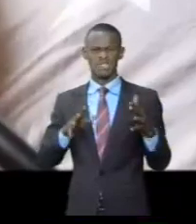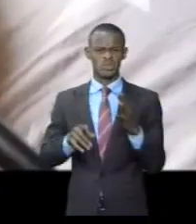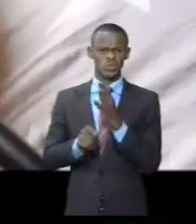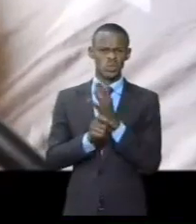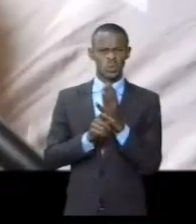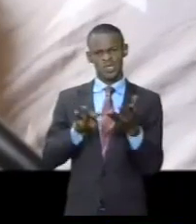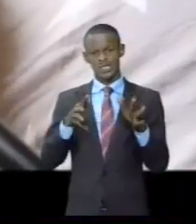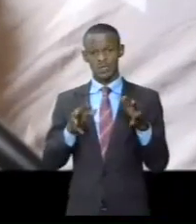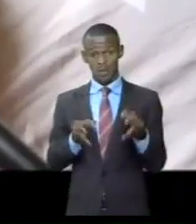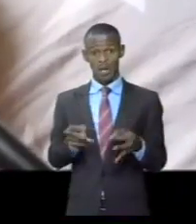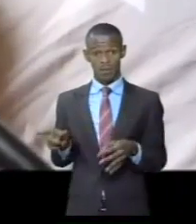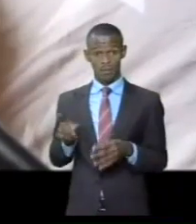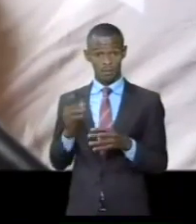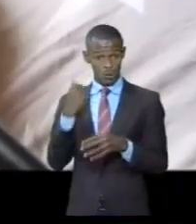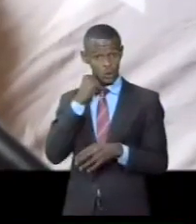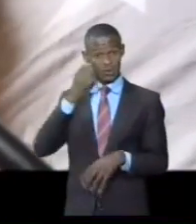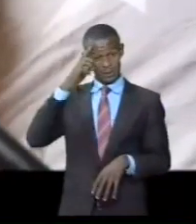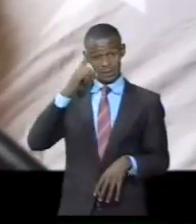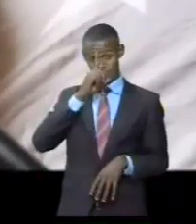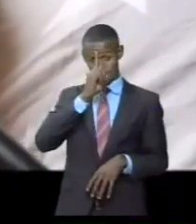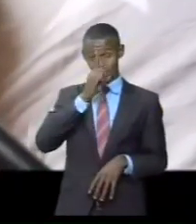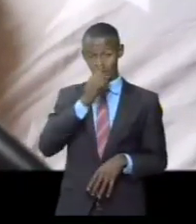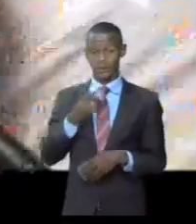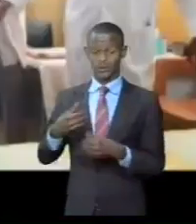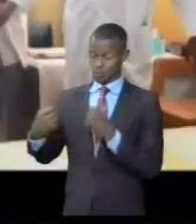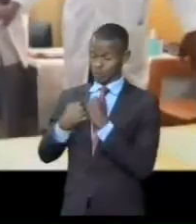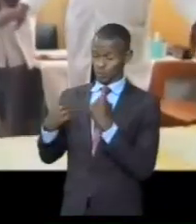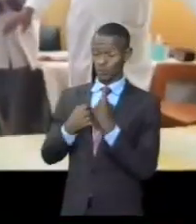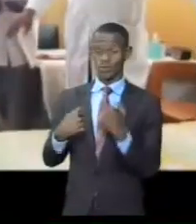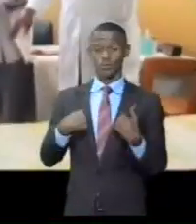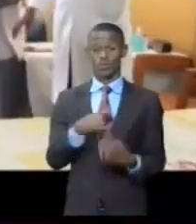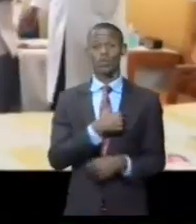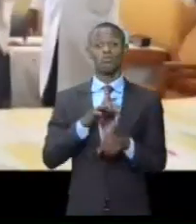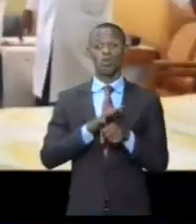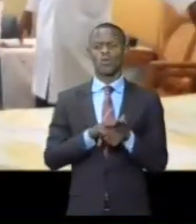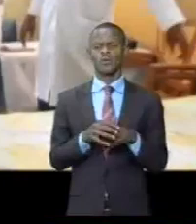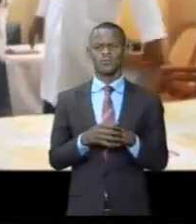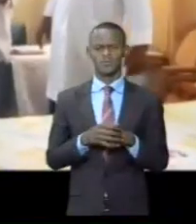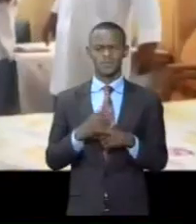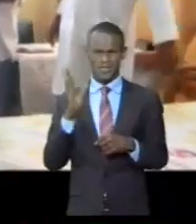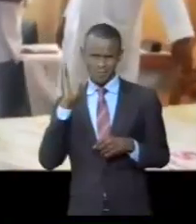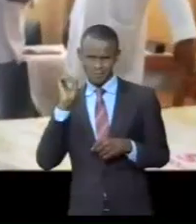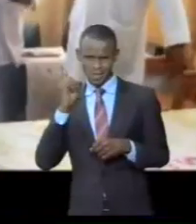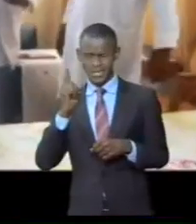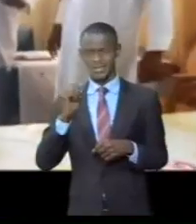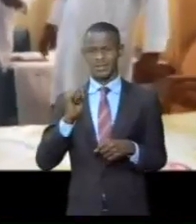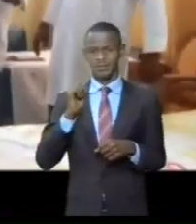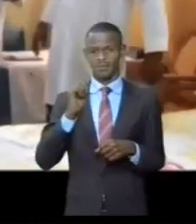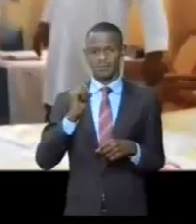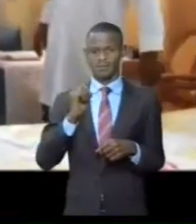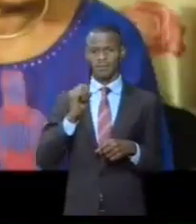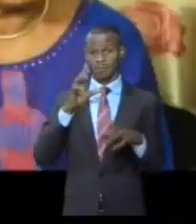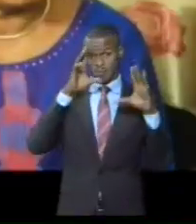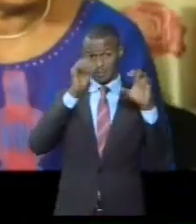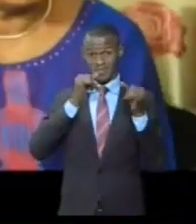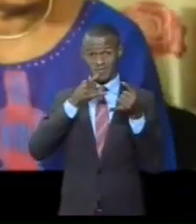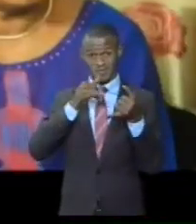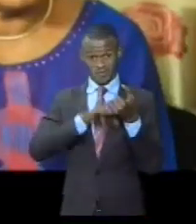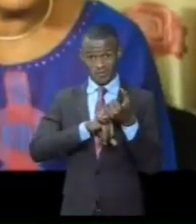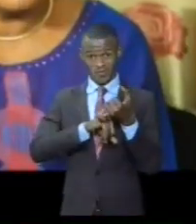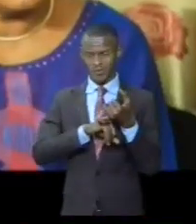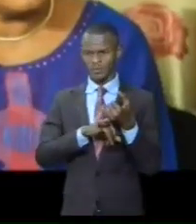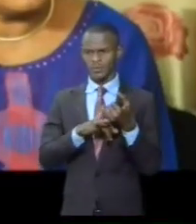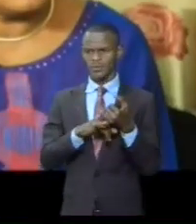leur intelligence, ils font en sorte que nous puissions en sortir. La première dame de la République tente tant soit peu à voler au secours de